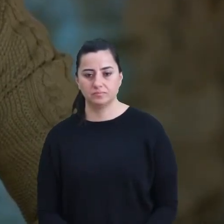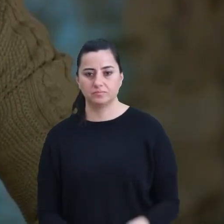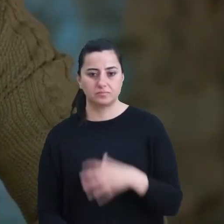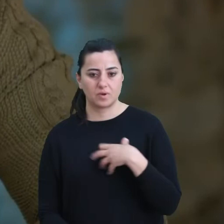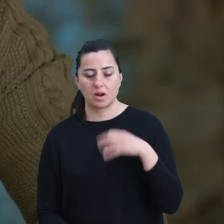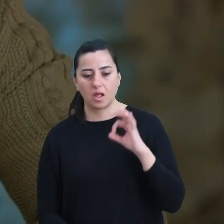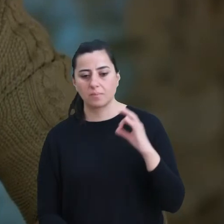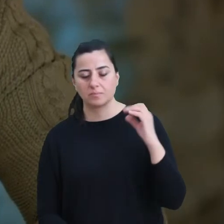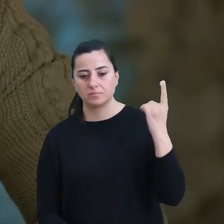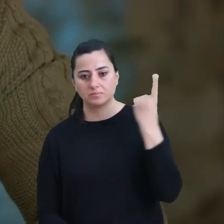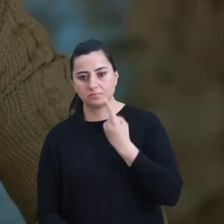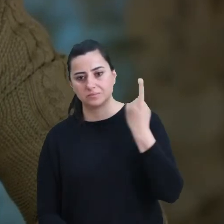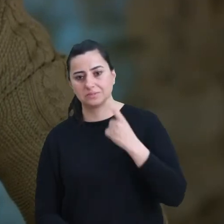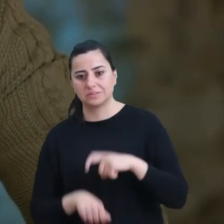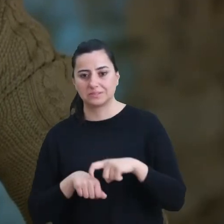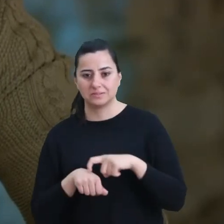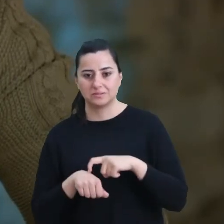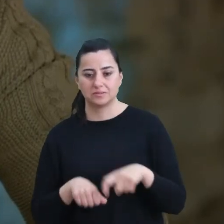Annem bana kızardı.